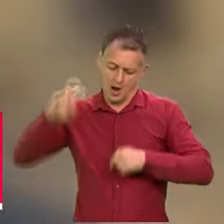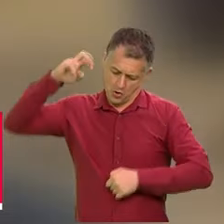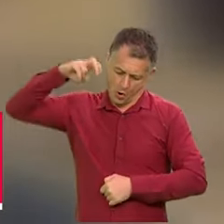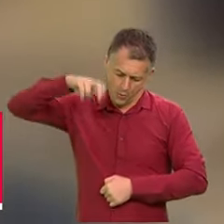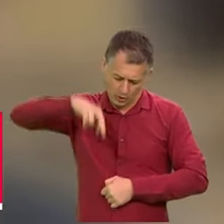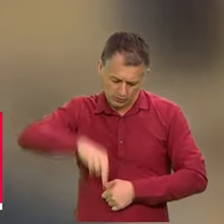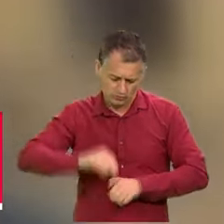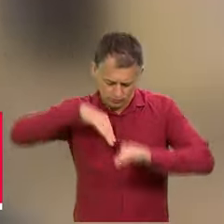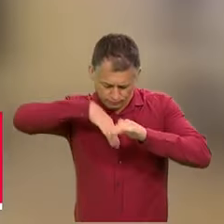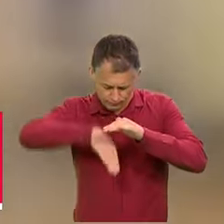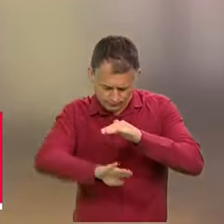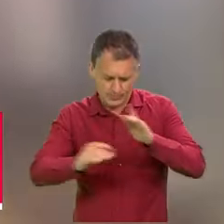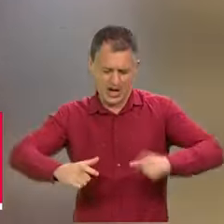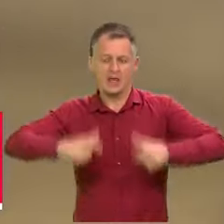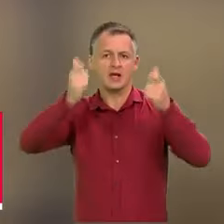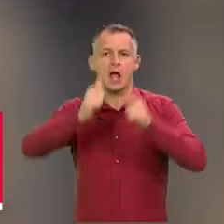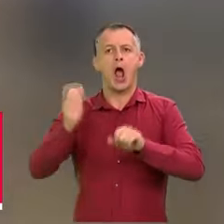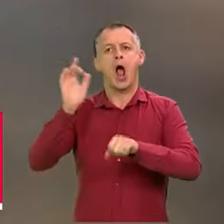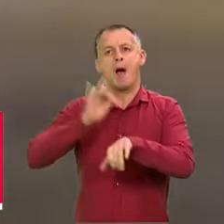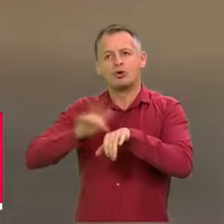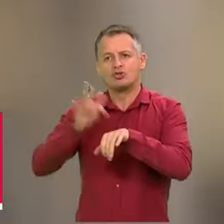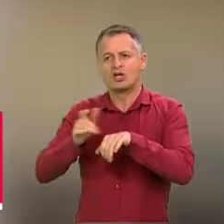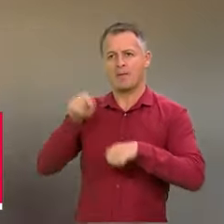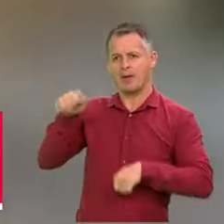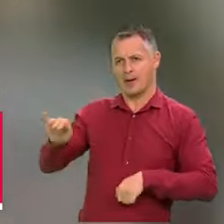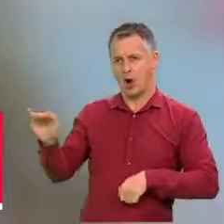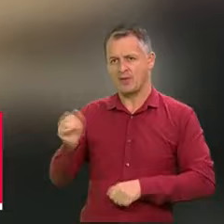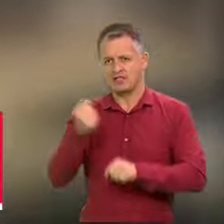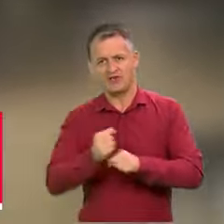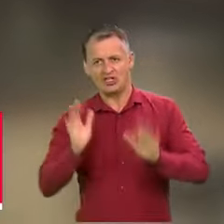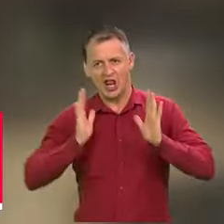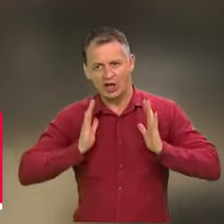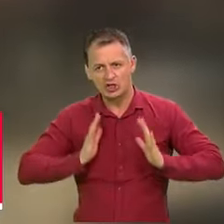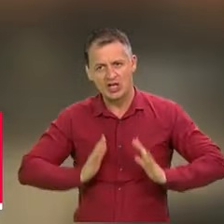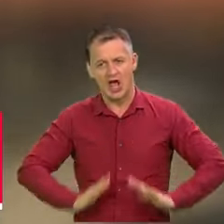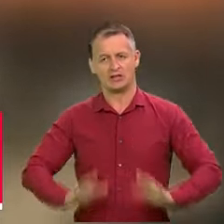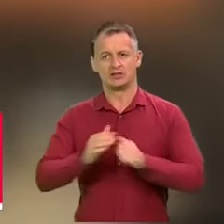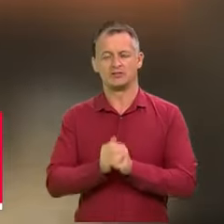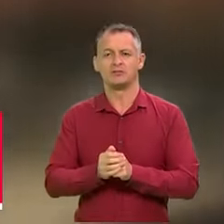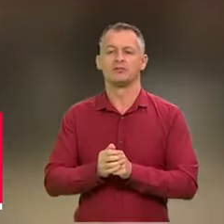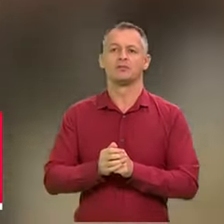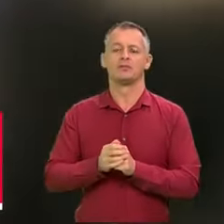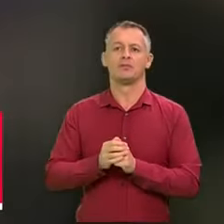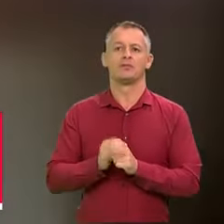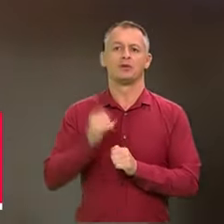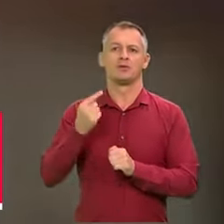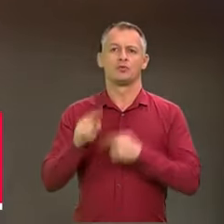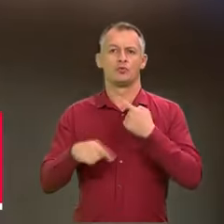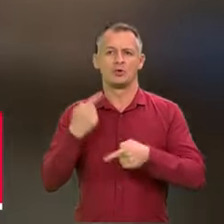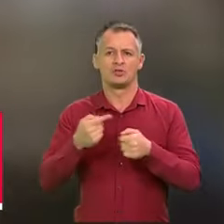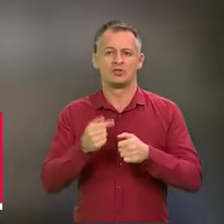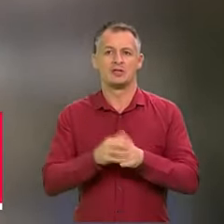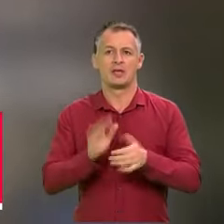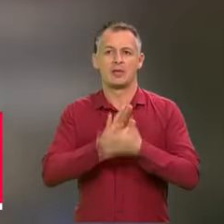eu am încercat să-i liniștesc și cu toți am coborât și am așteptat până s-au terminat aceste sirene și după ce s-au